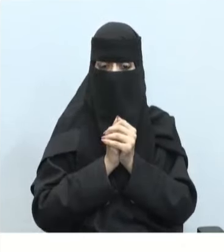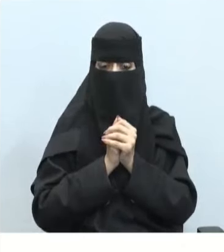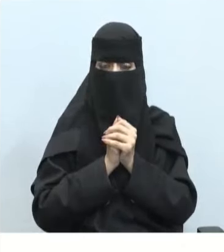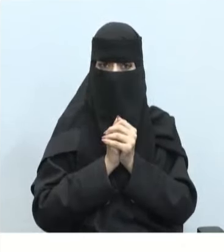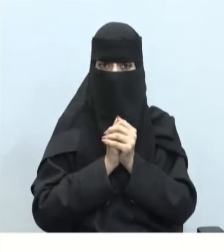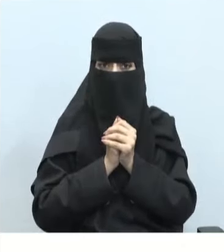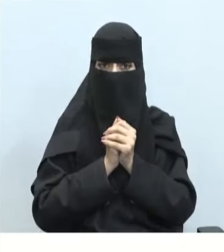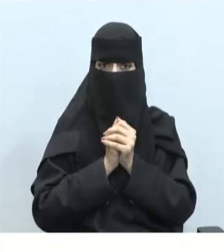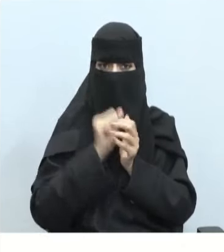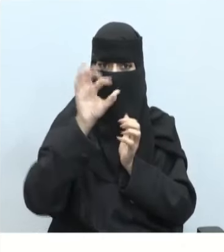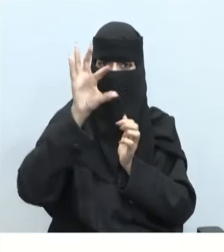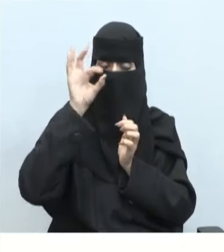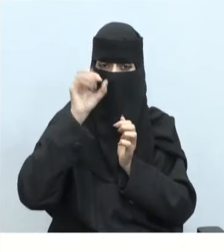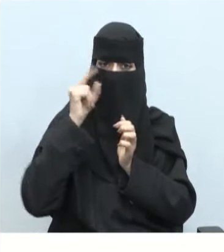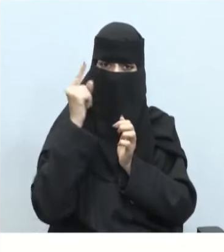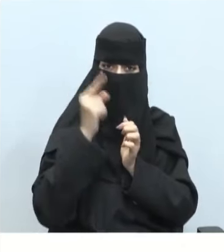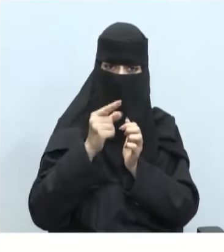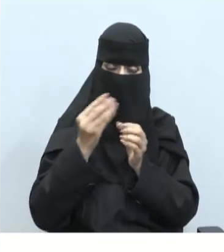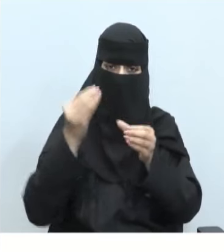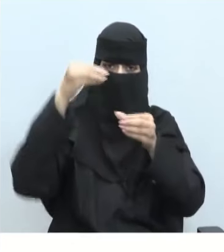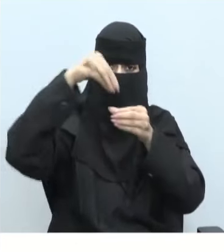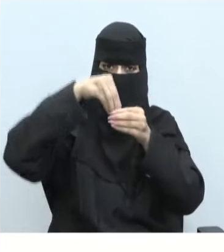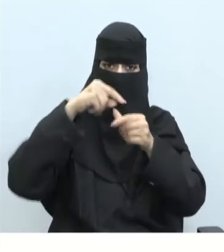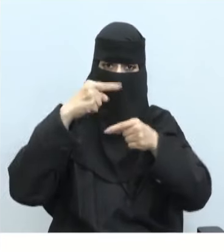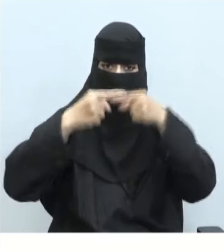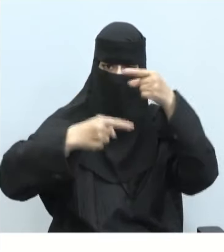تخطيط نختار الامر احتواء